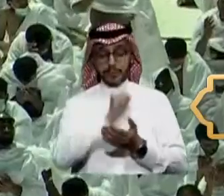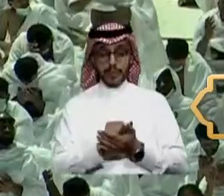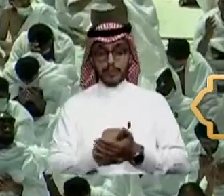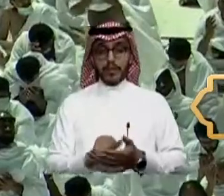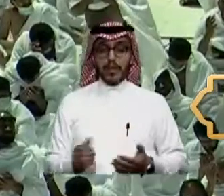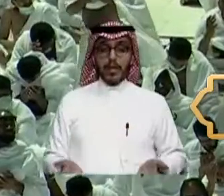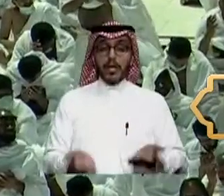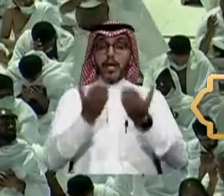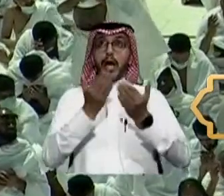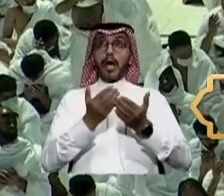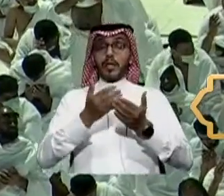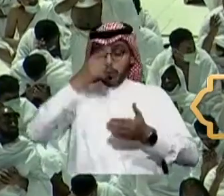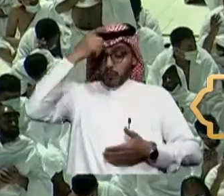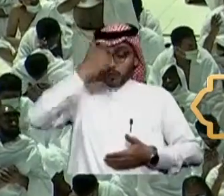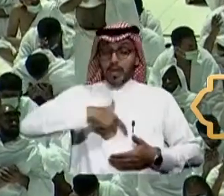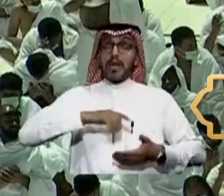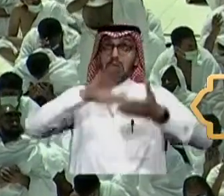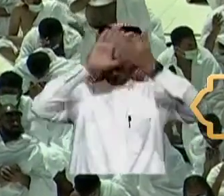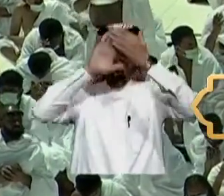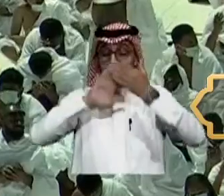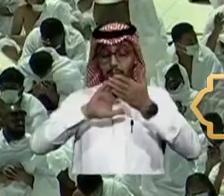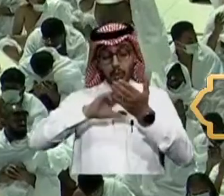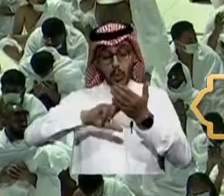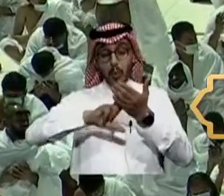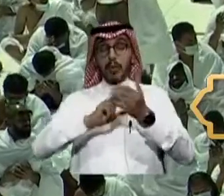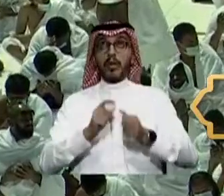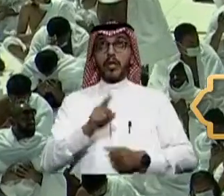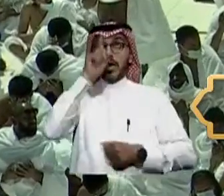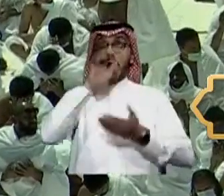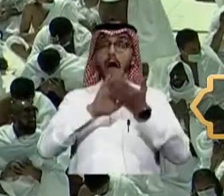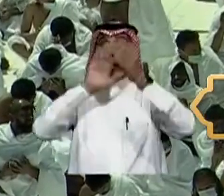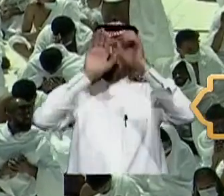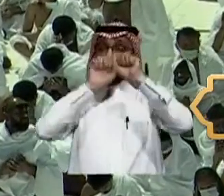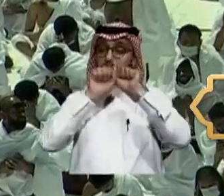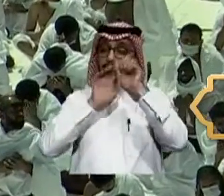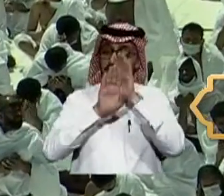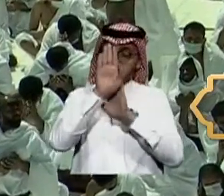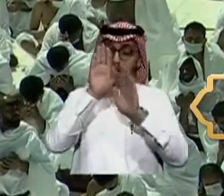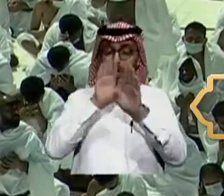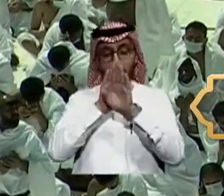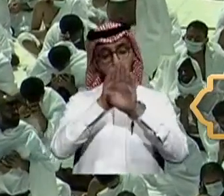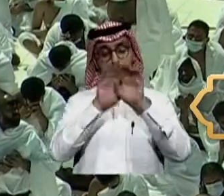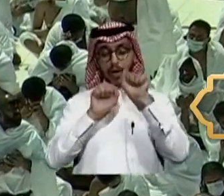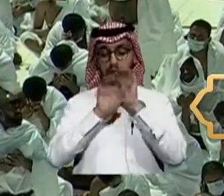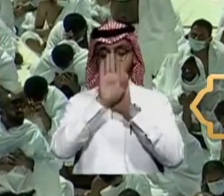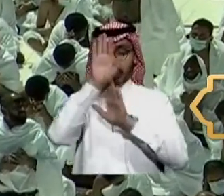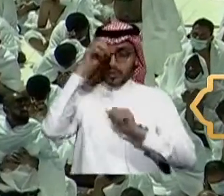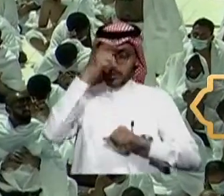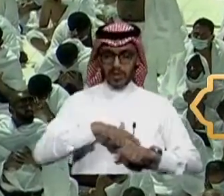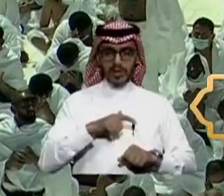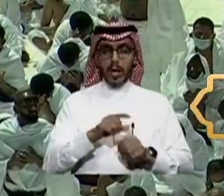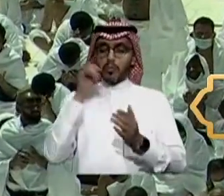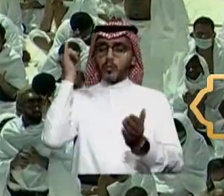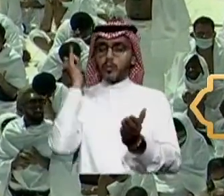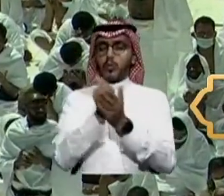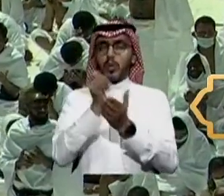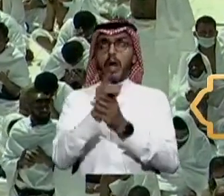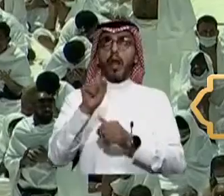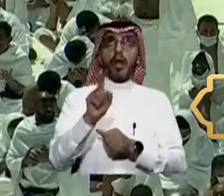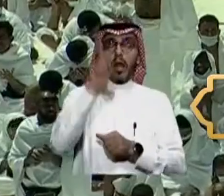اللهم اتس ات نفوسنا تقواها وزكها انت خير من زكاها انت